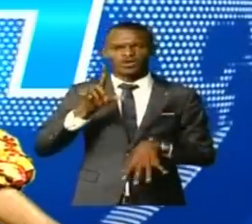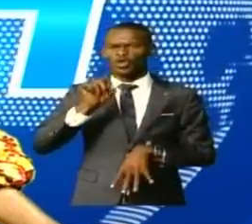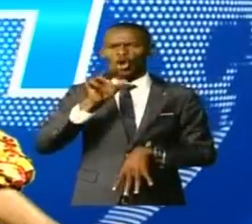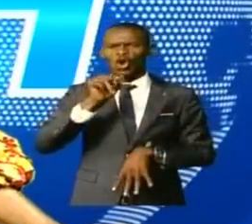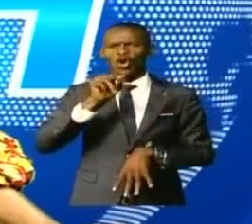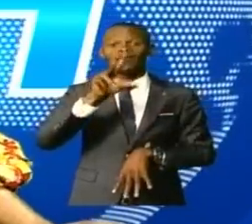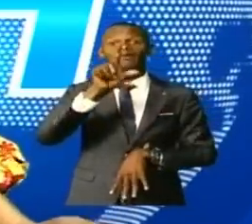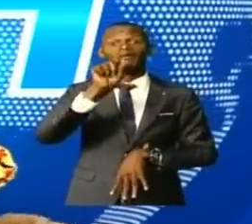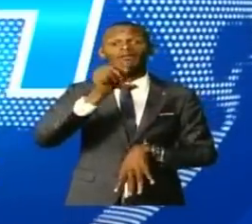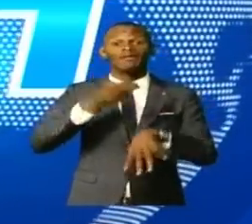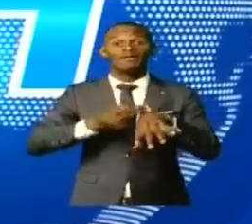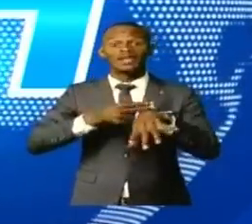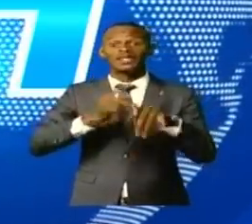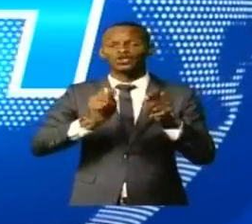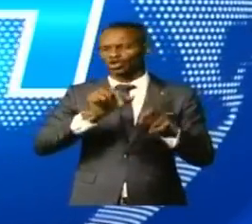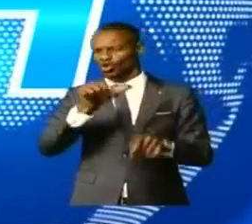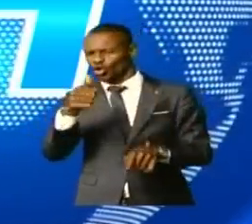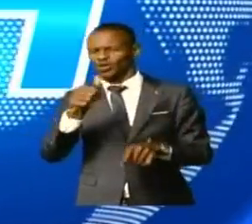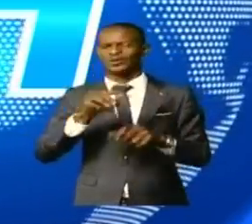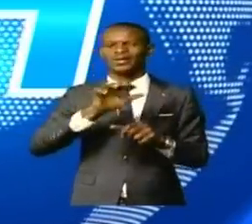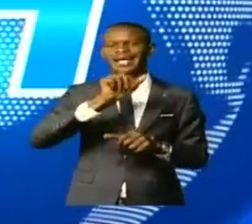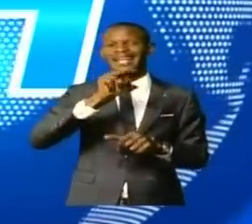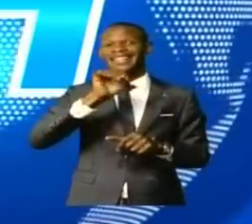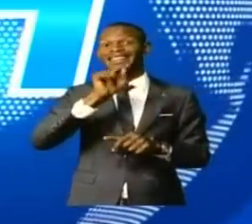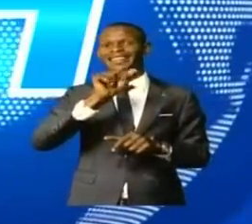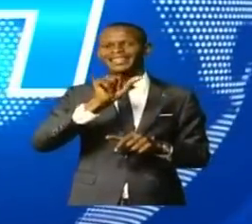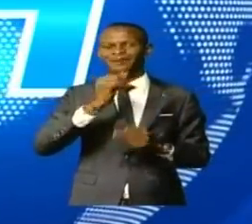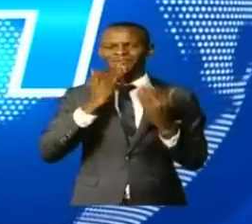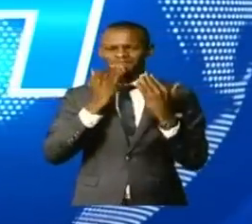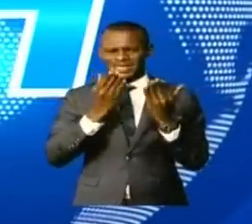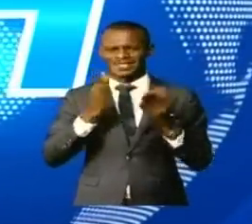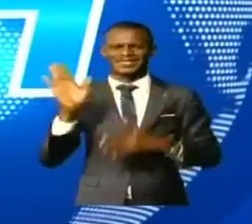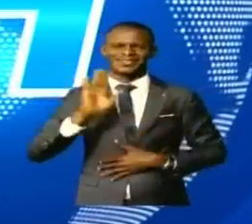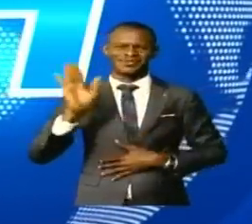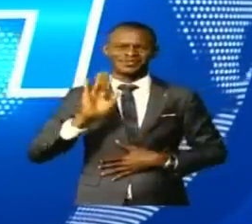Luamba va vous informer tout à l'heure à 20h. Merci et au revoir.